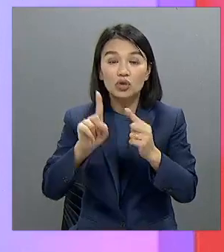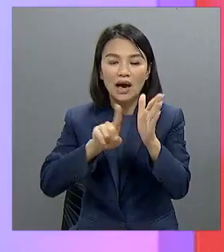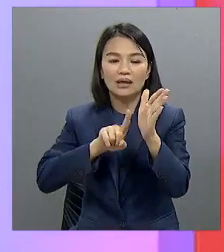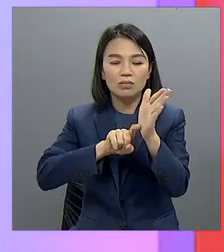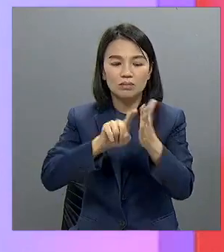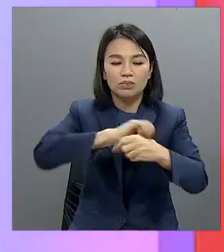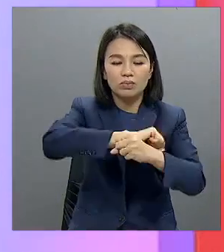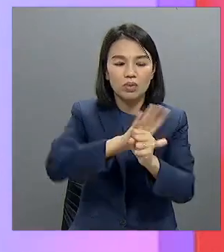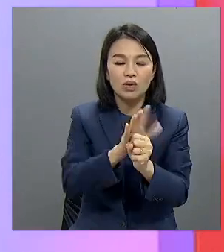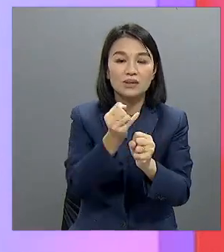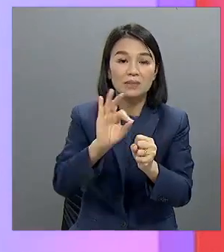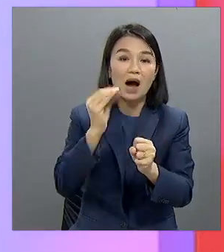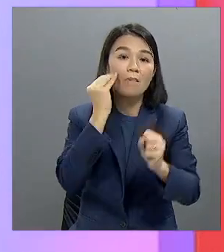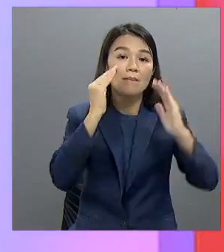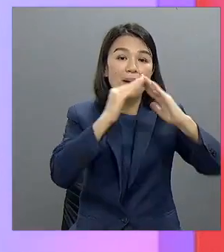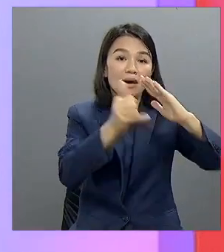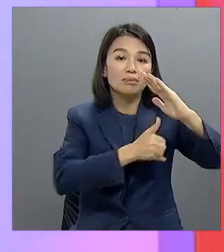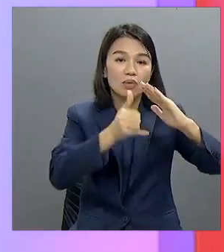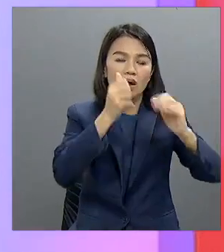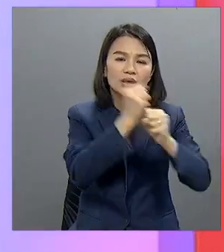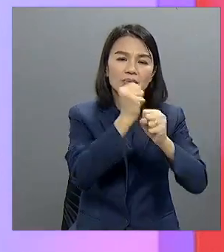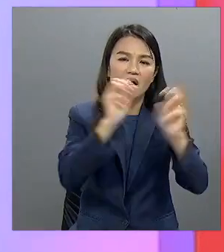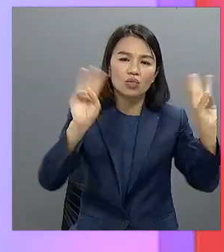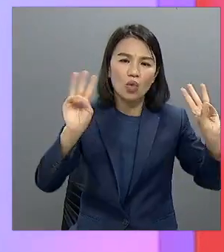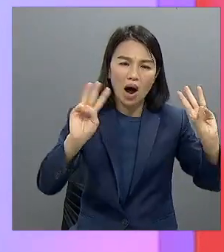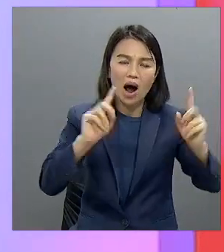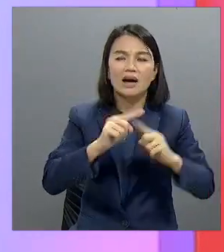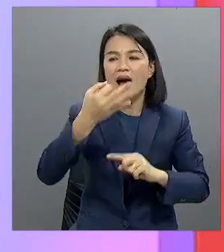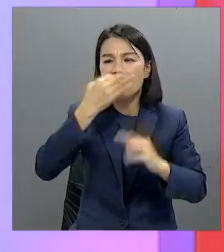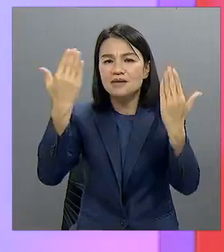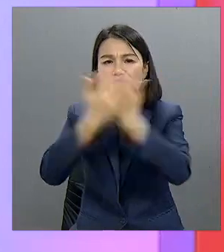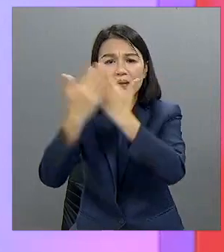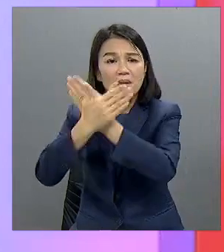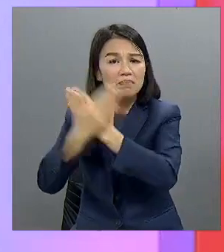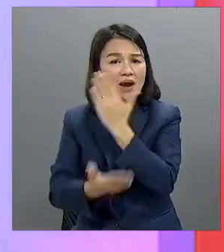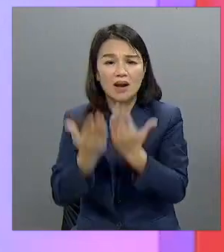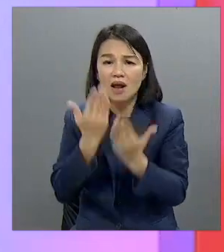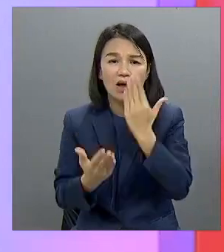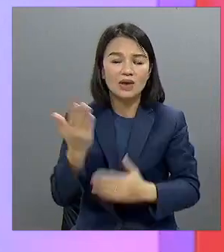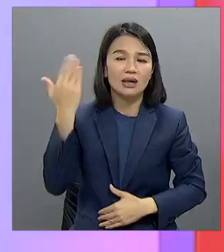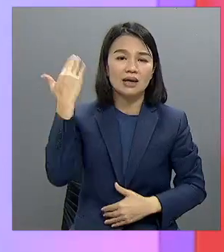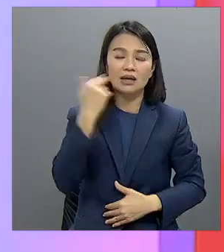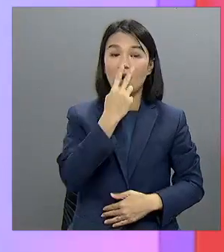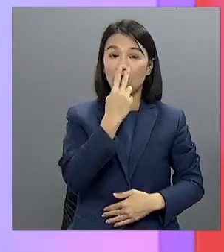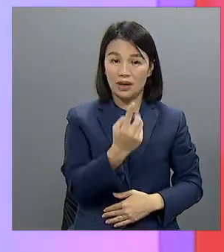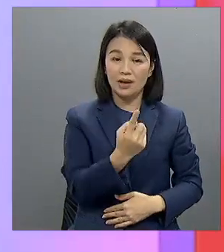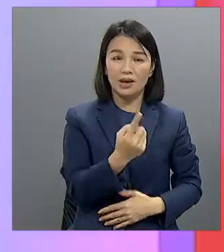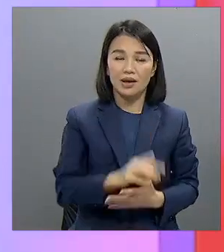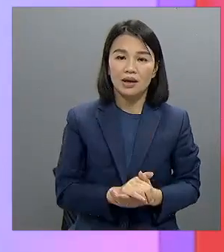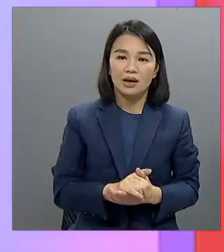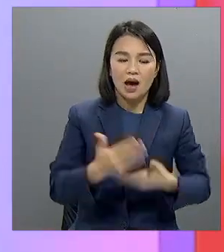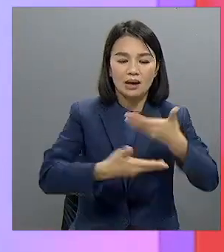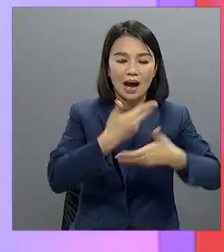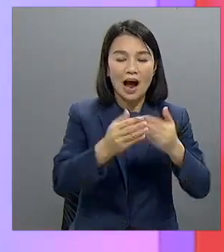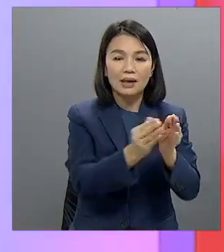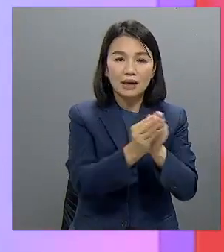อยู่บ้านบางคนตกงานบางคนก็ต้องเปลี่ยนอาชีพกันไปเลยนะครับในช่วงที่ผ่านมาอาจจะเห็นหลายคนไปขายอาหารบ้างขายเสื้อ